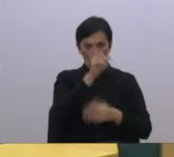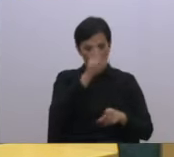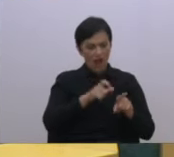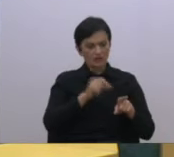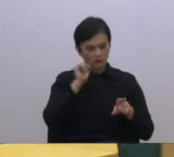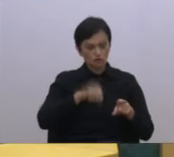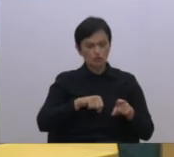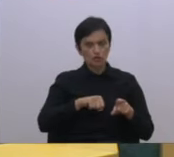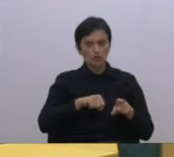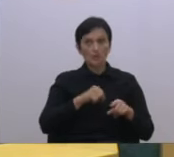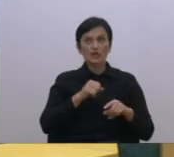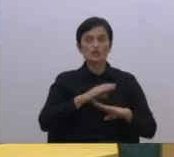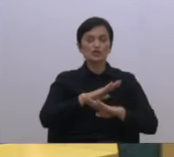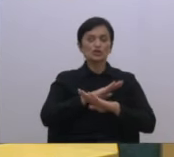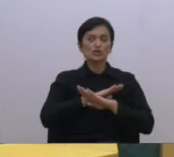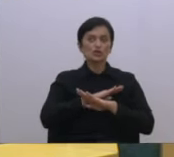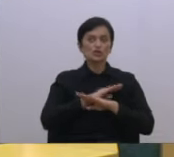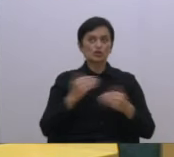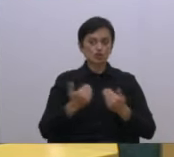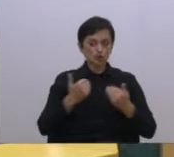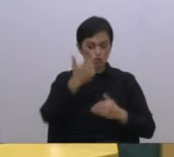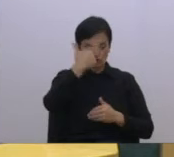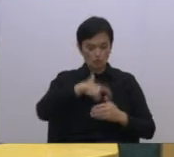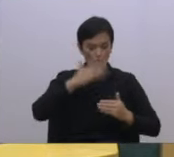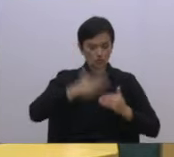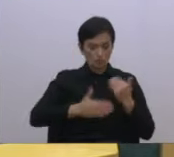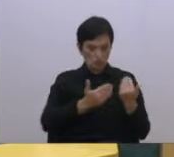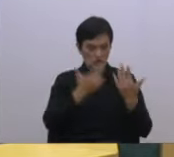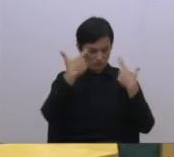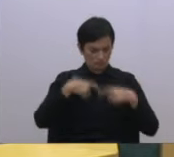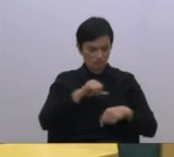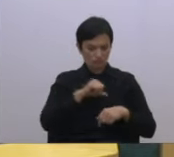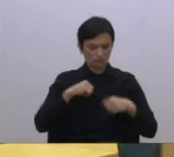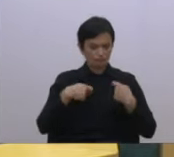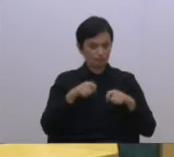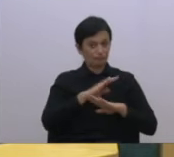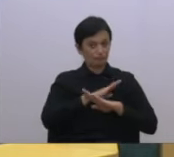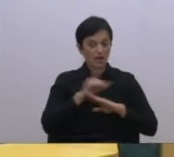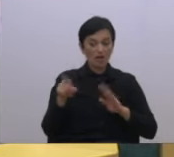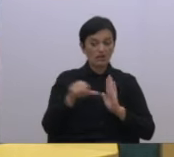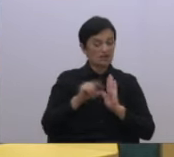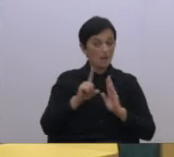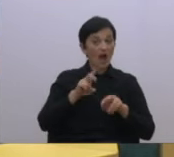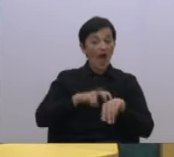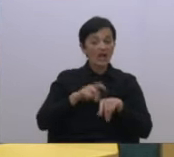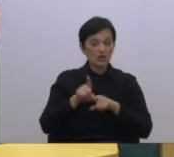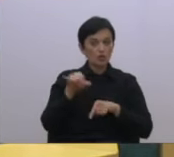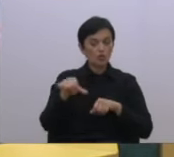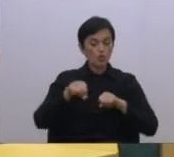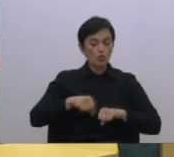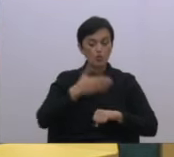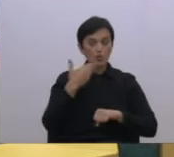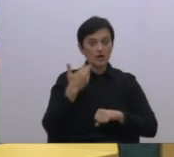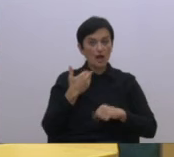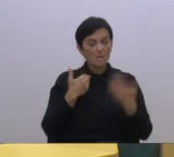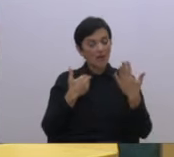თავი სიკვდილით სიცოცხლე დაასრულოს და მისი შეეულია, როგორც ექიმს არ აქვს უფლება, რომ იმიტომ რომ ვიღაცას მარცხენა